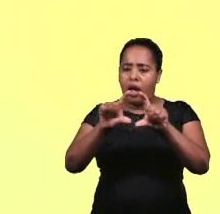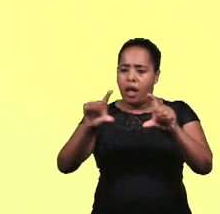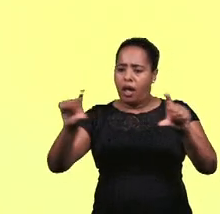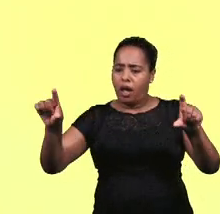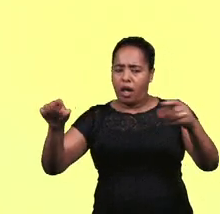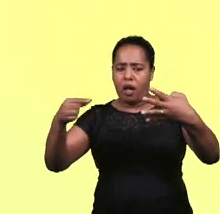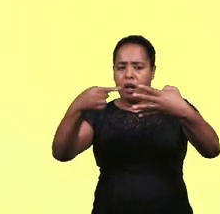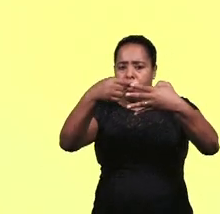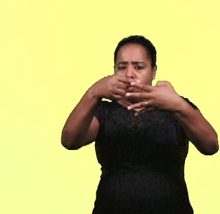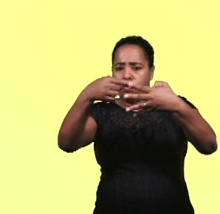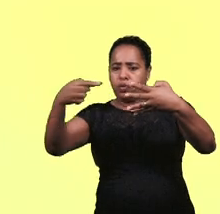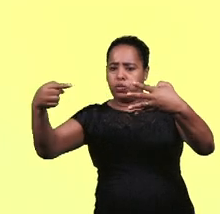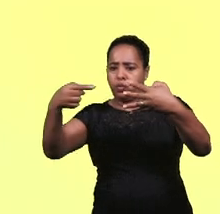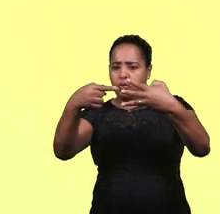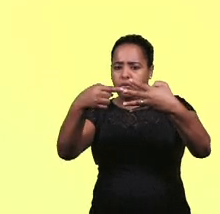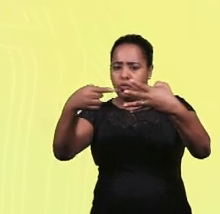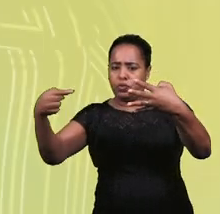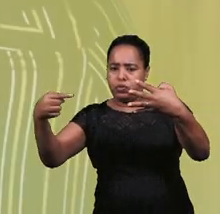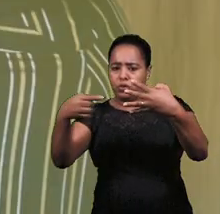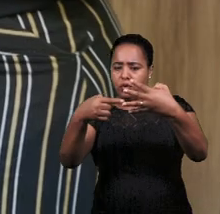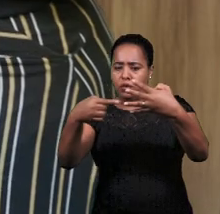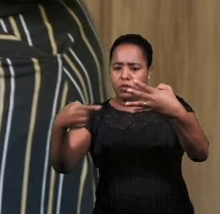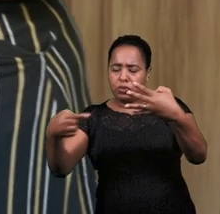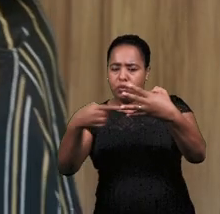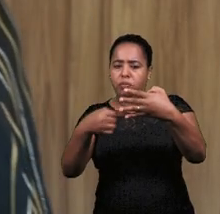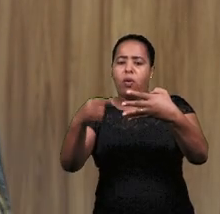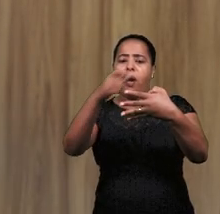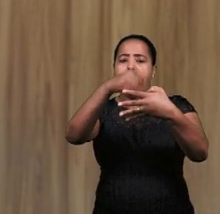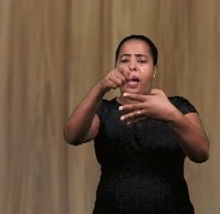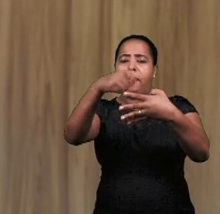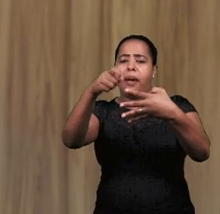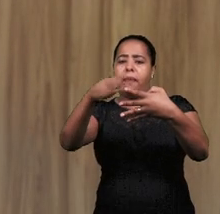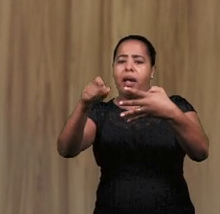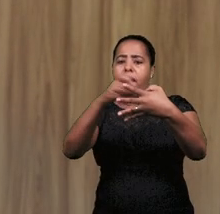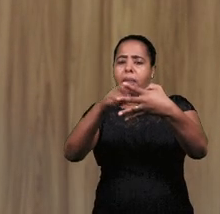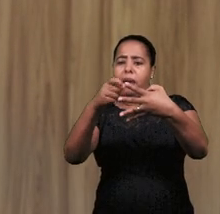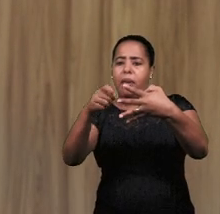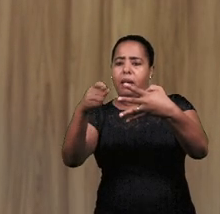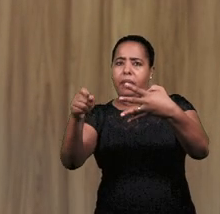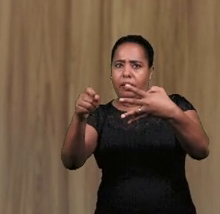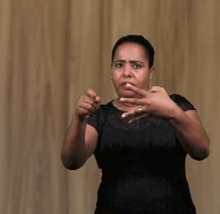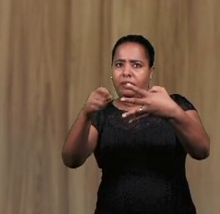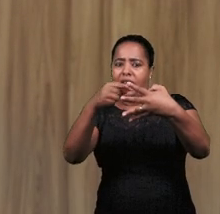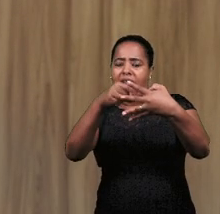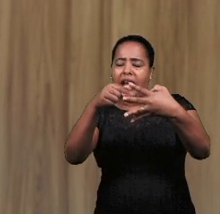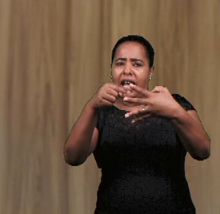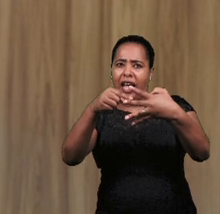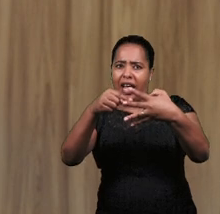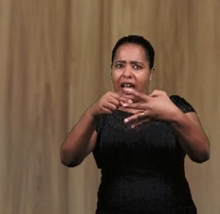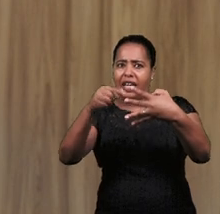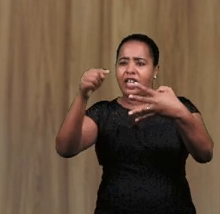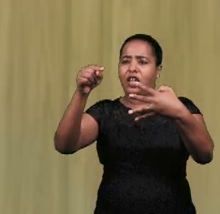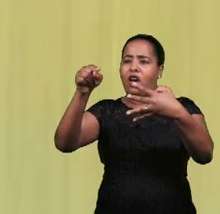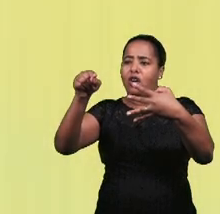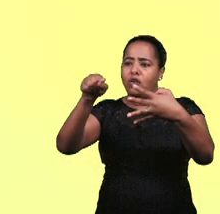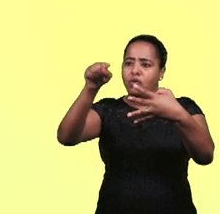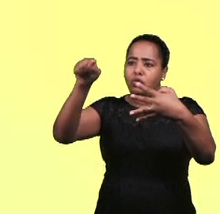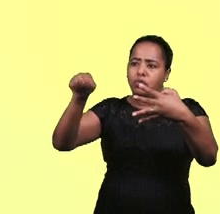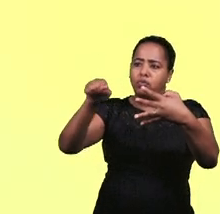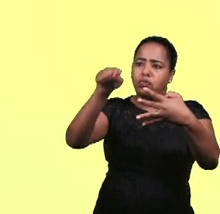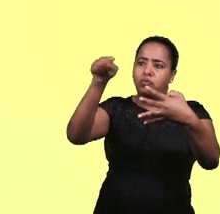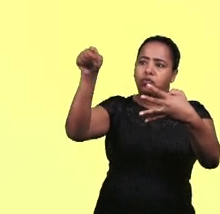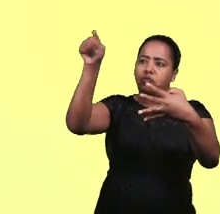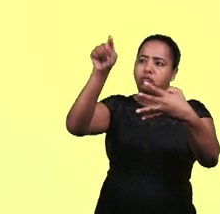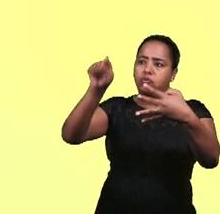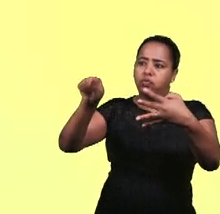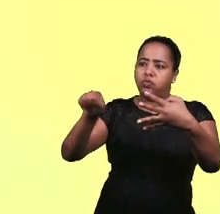lignes et 4 espaces où nous écrivons la musique. Ici, nous avons la clé de sol.